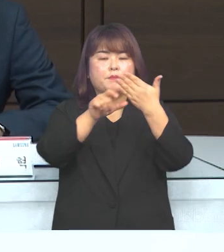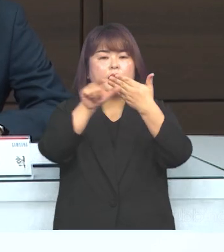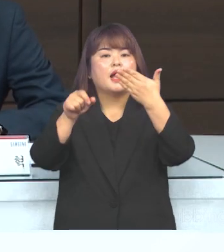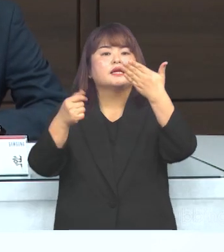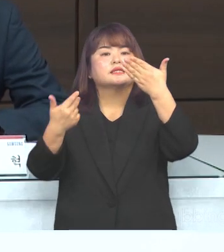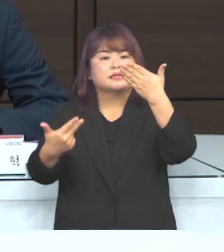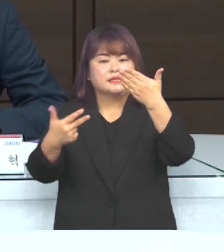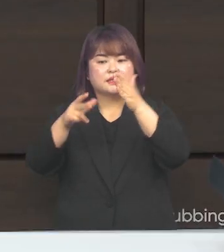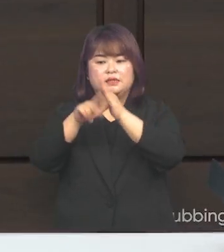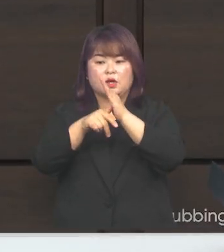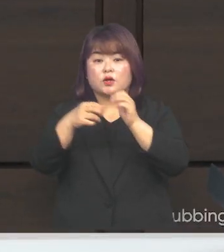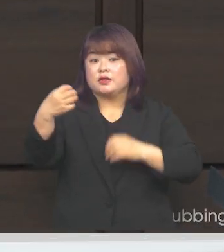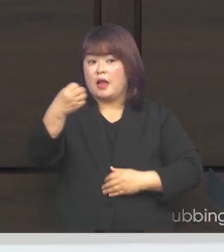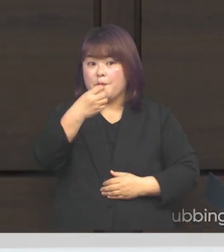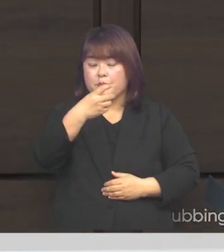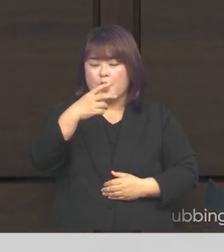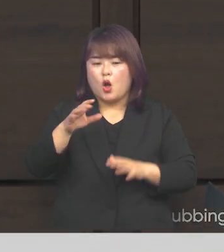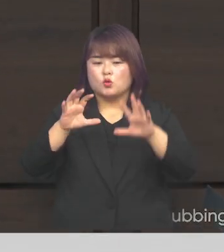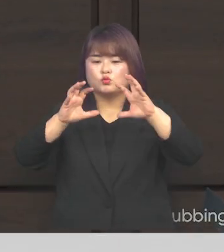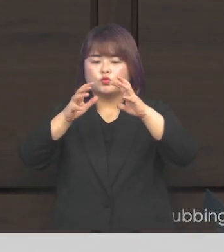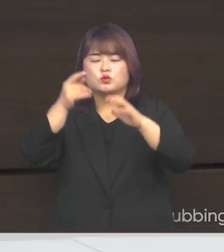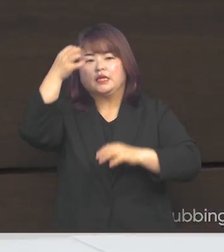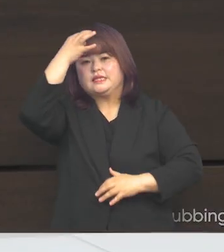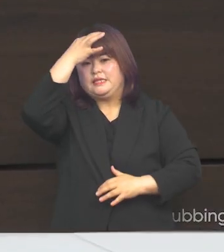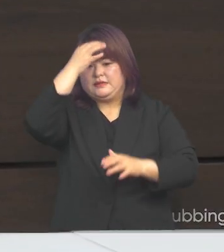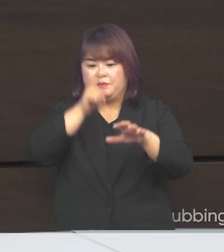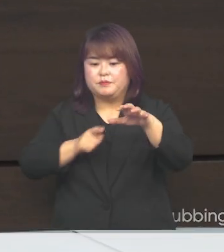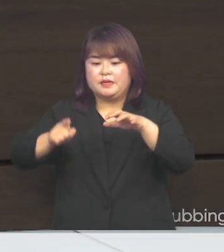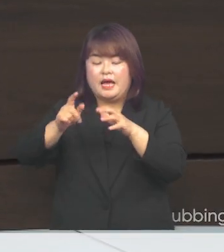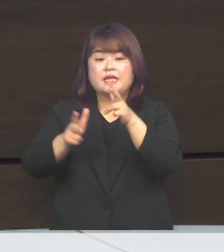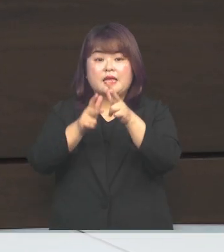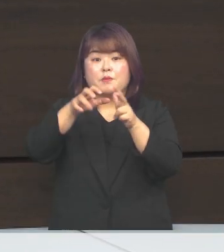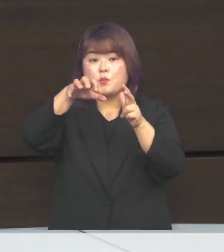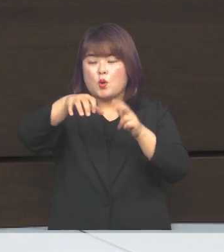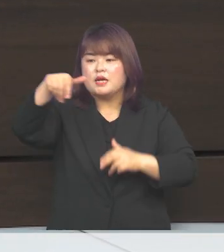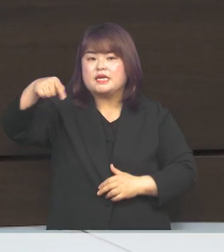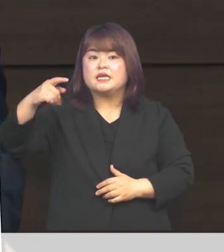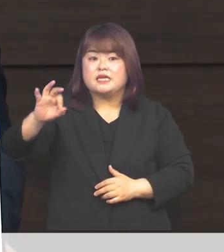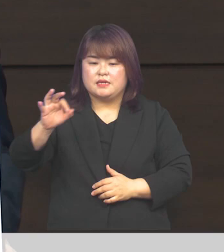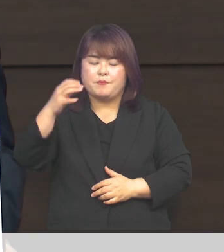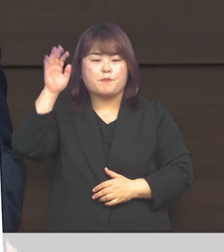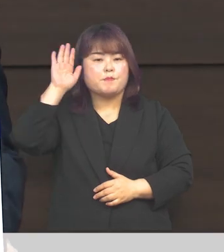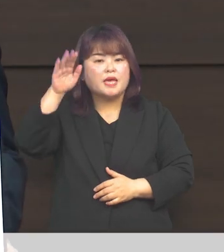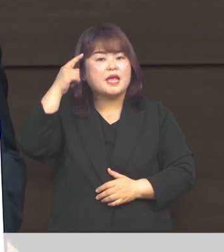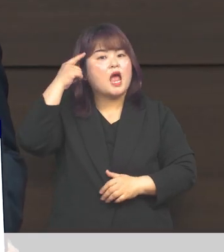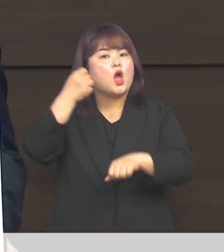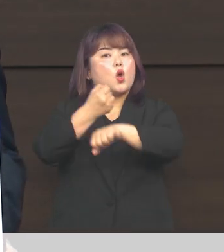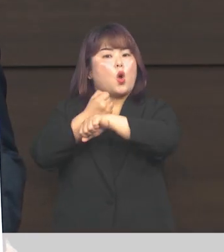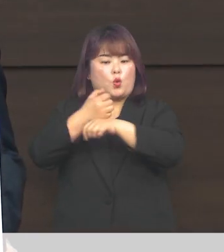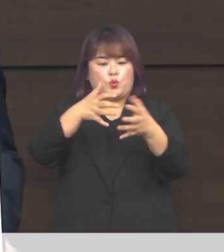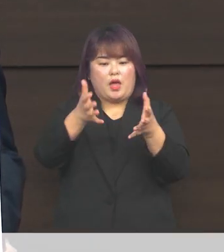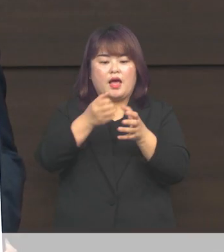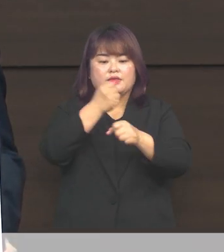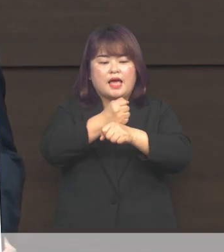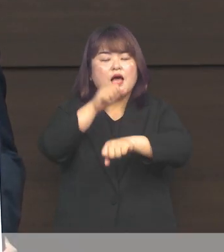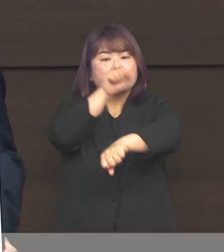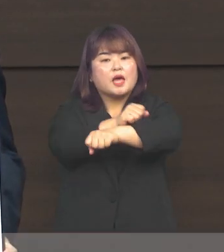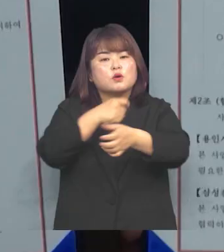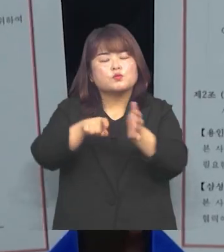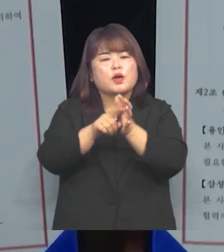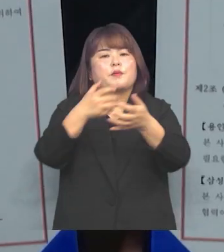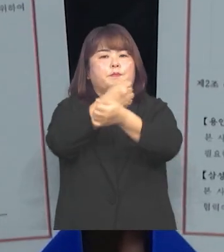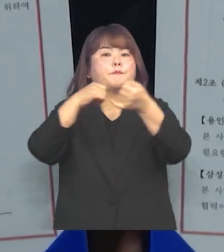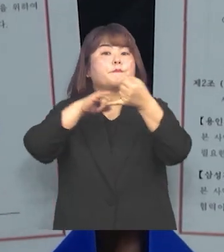용인특례시는 7일 삼성전자와 국가첨단전략산업 특화단지로 지정된 기흥 캠퍼스 내 미래연구단지의 성공적 조성을 위한